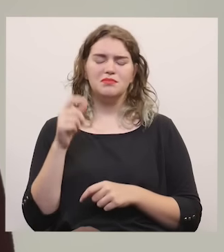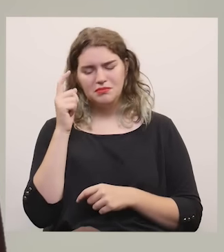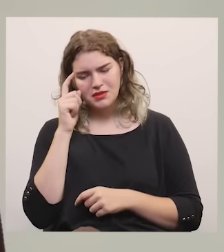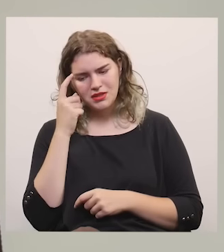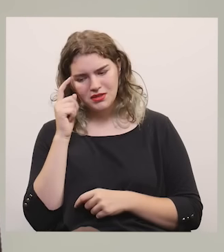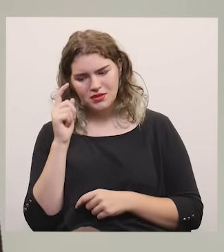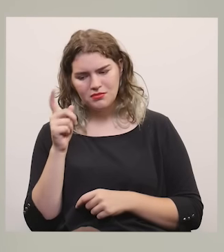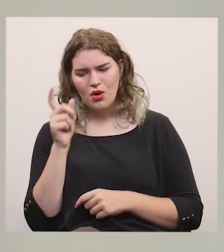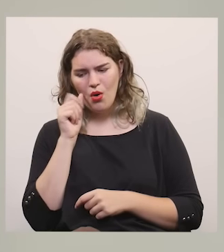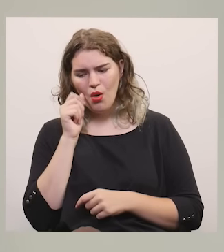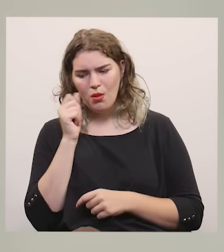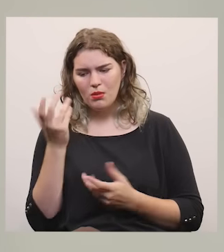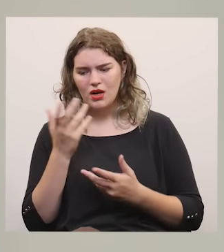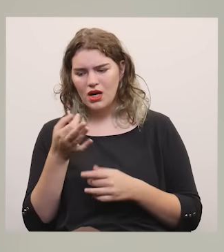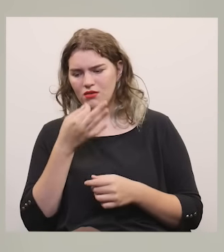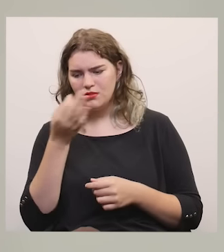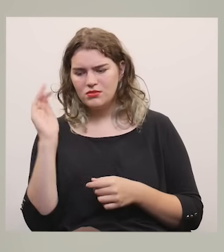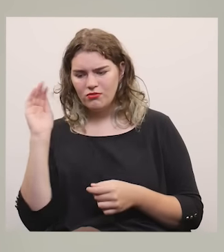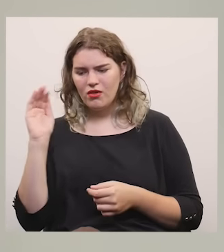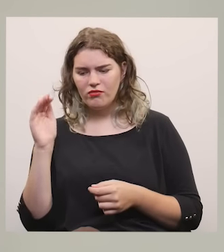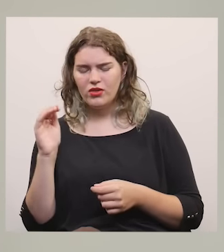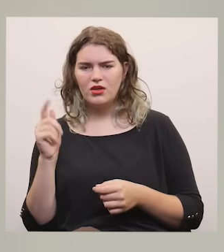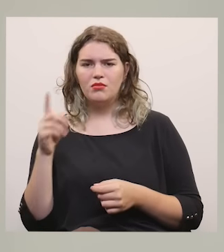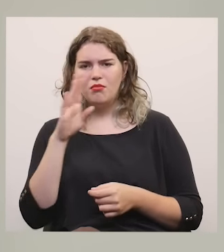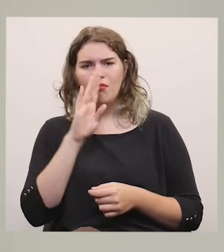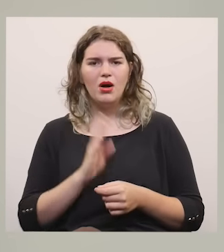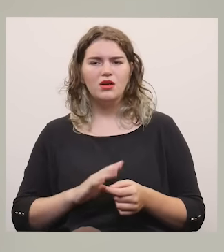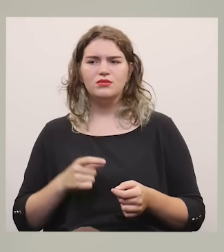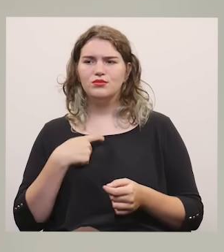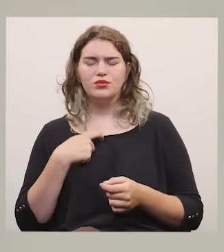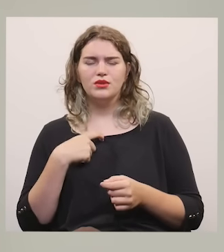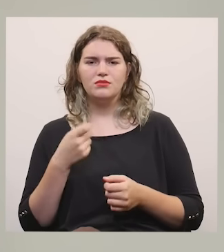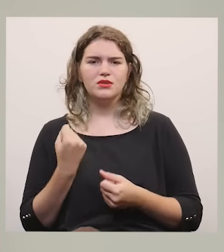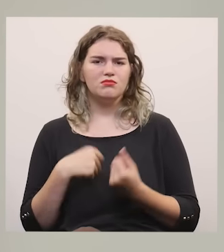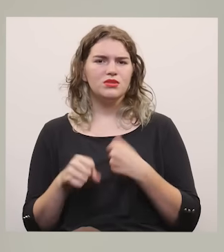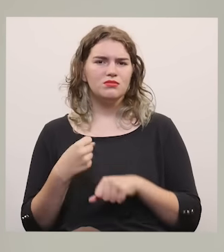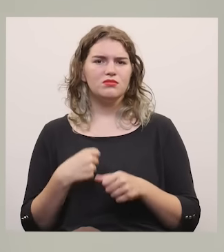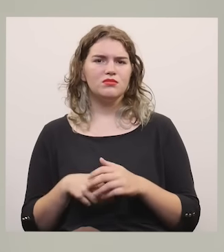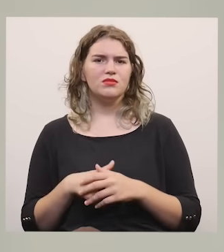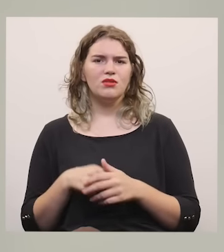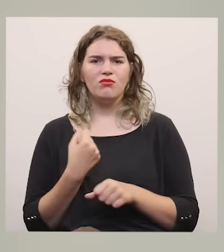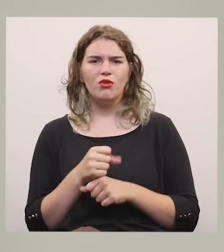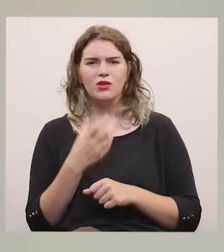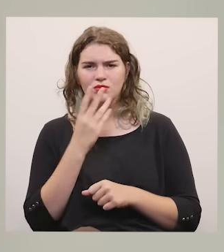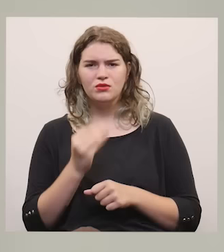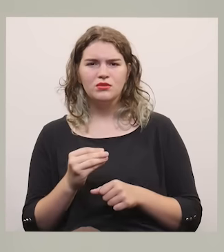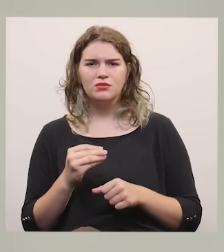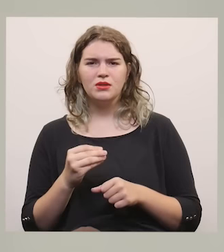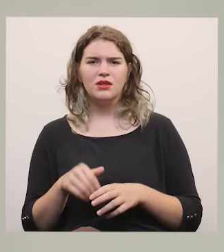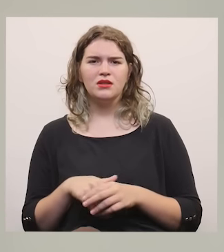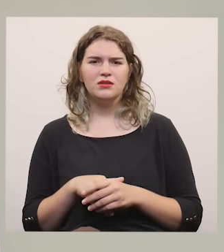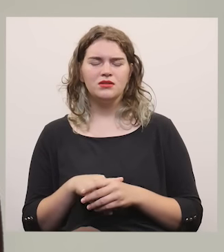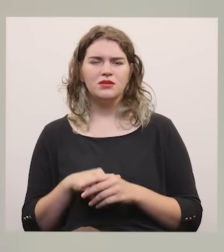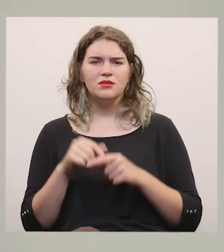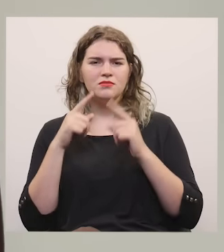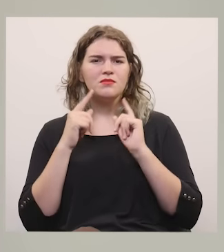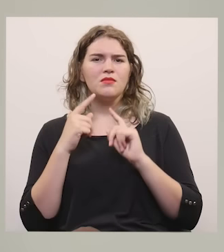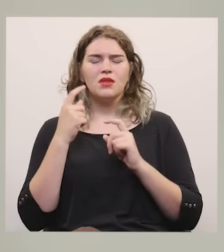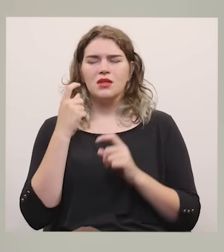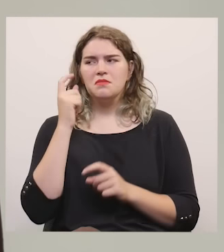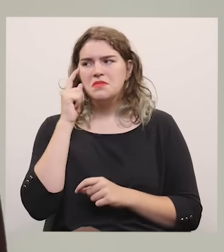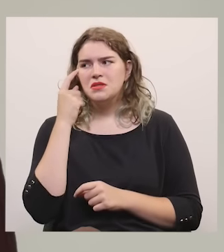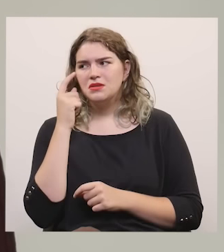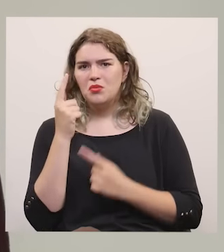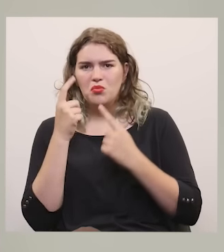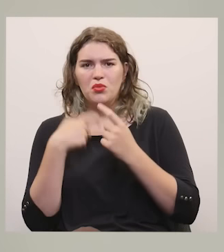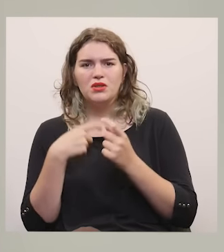urc la un om care i s-a spus cum va fi și accidentul pe care nu se putea mișca. Zic, probabil că urc și e foarte supărat și trist, poate... plânge, nu